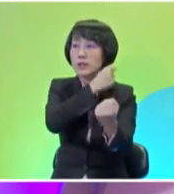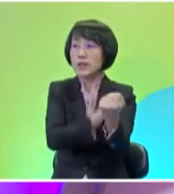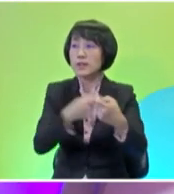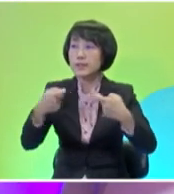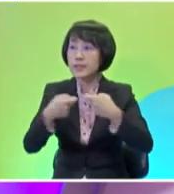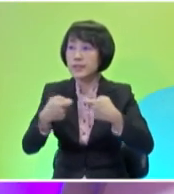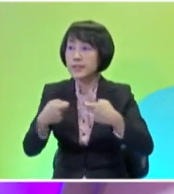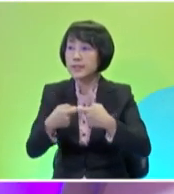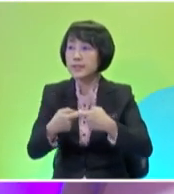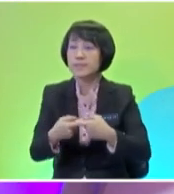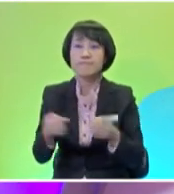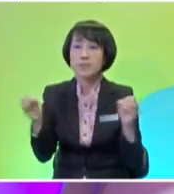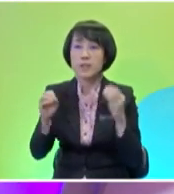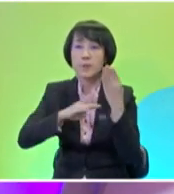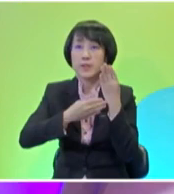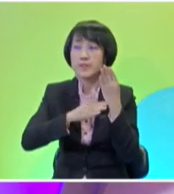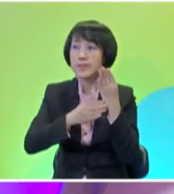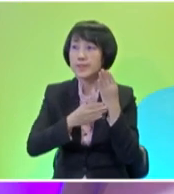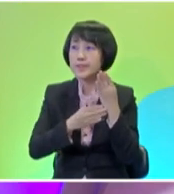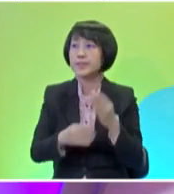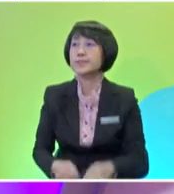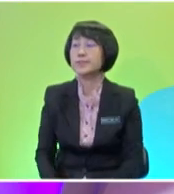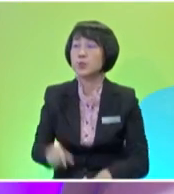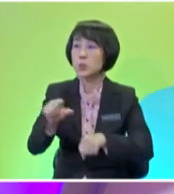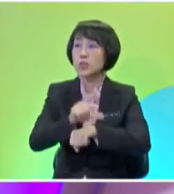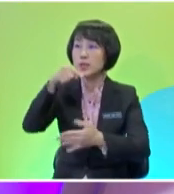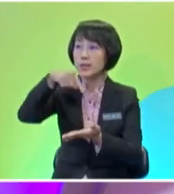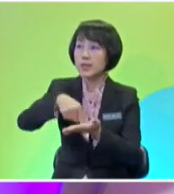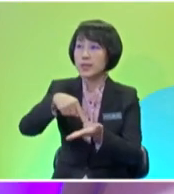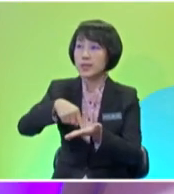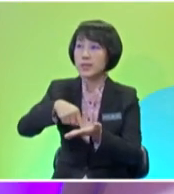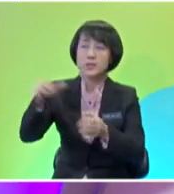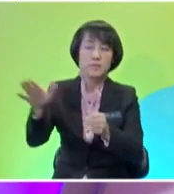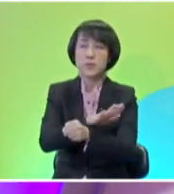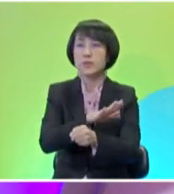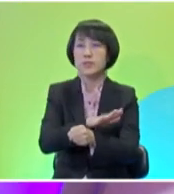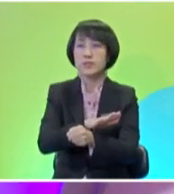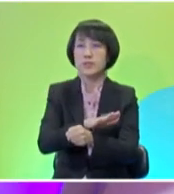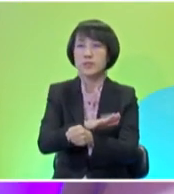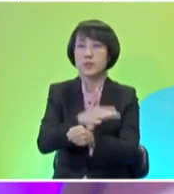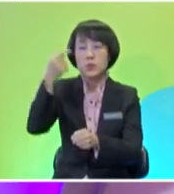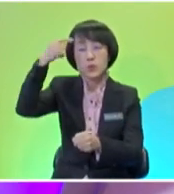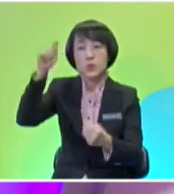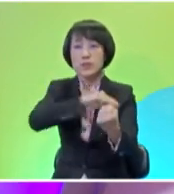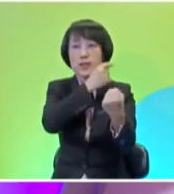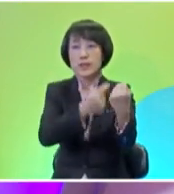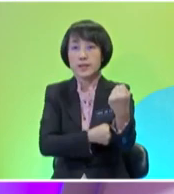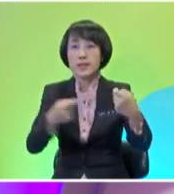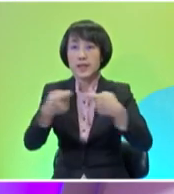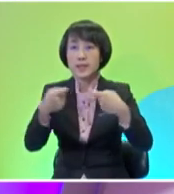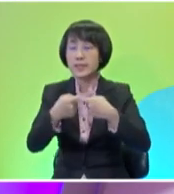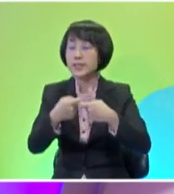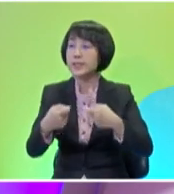di sini sebab kita tak ada bateri di sini. Kita gunakan ini sepenuhnya sebagai tenaga elektrik. Okey. Jadi daripada tenaga elektrik ni kita akan